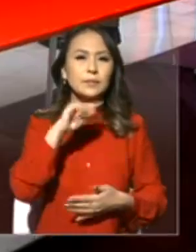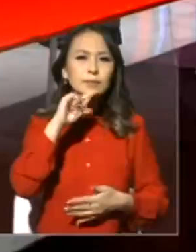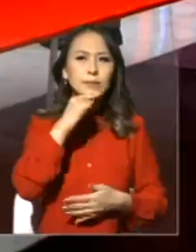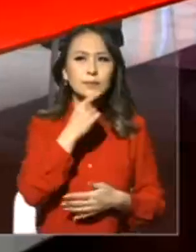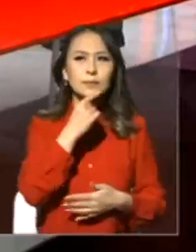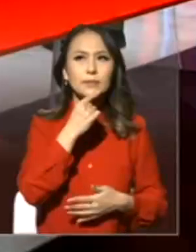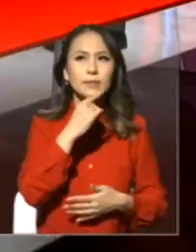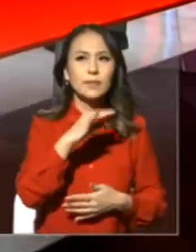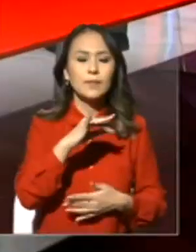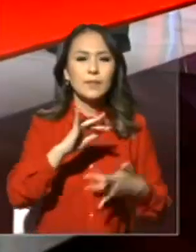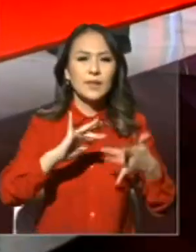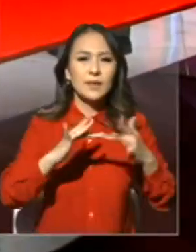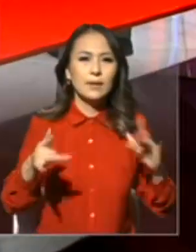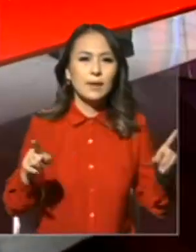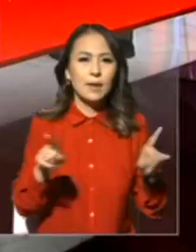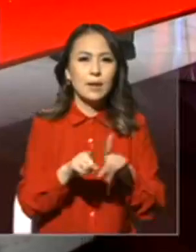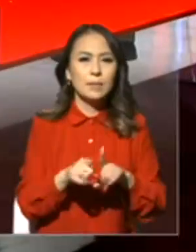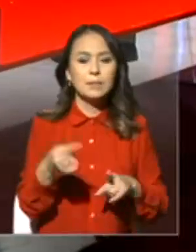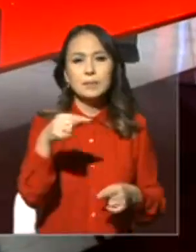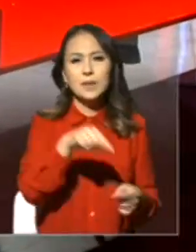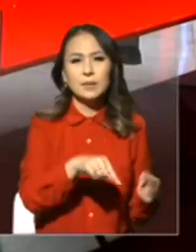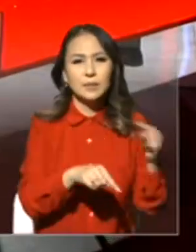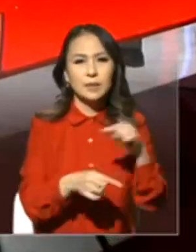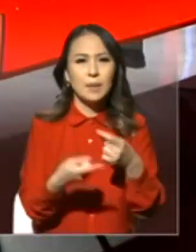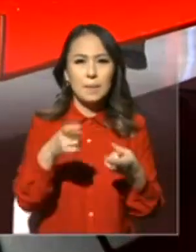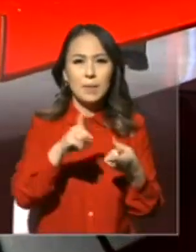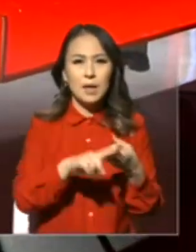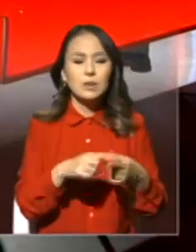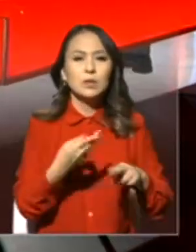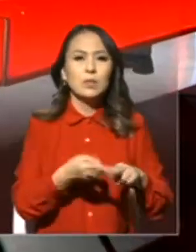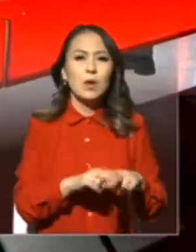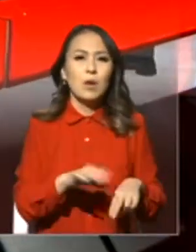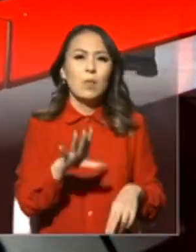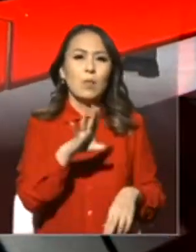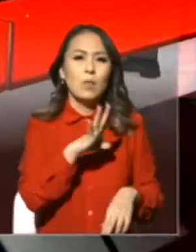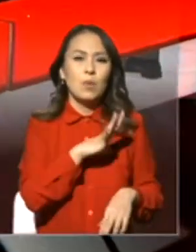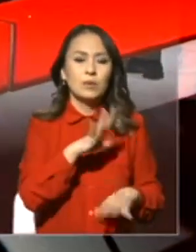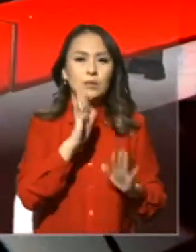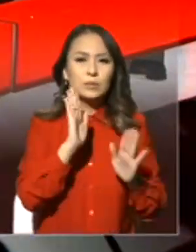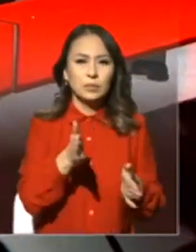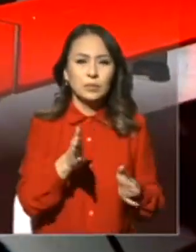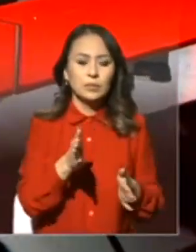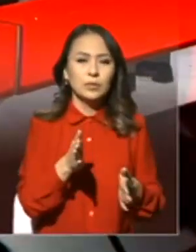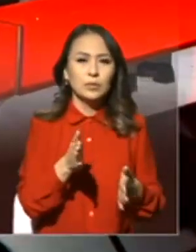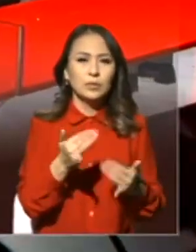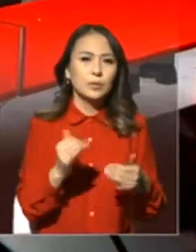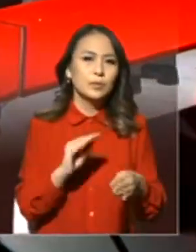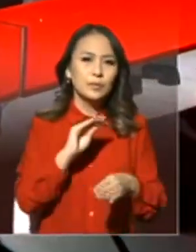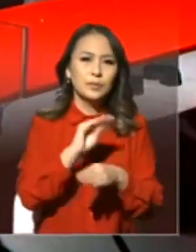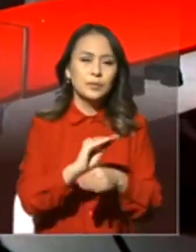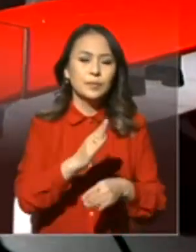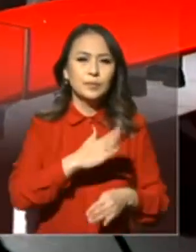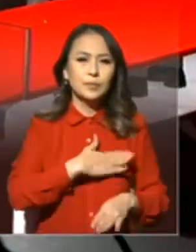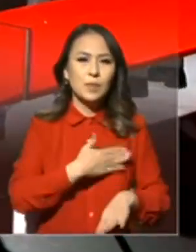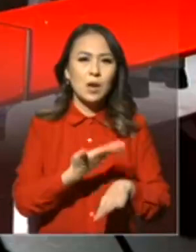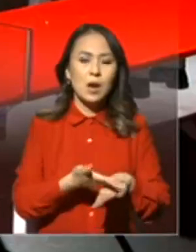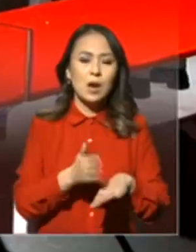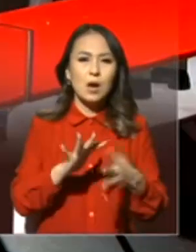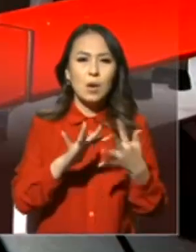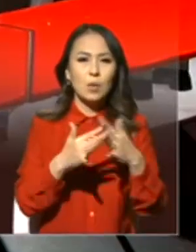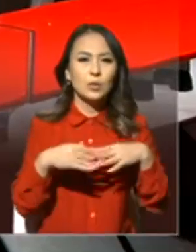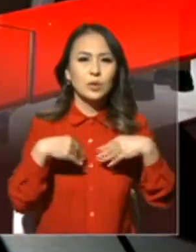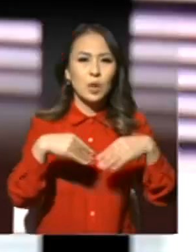экономикамыз жағы интернет жүйесі сияқты бір-бірімен байланыста болғандықтан бұның бәрі әсер етеді. Оның үстіне біздің ауыл